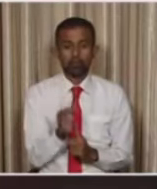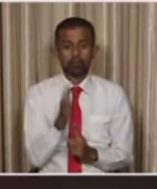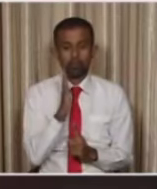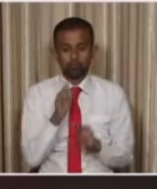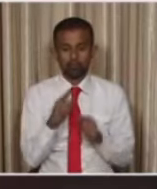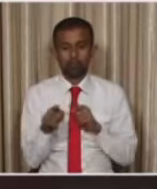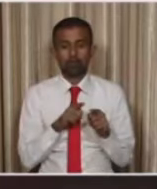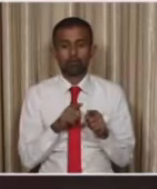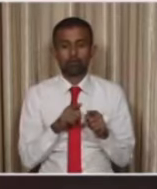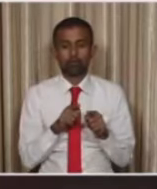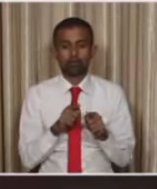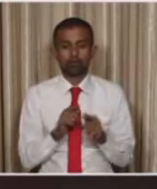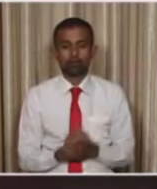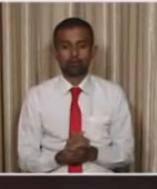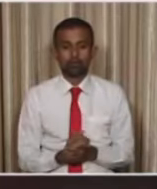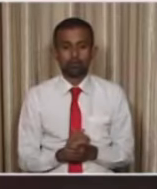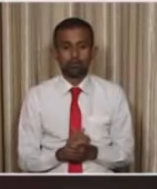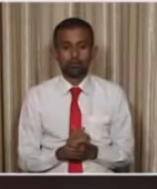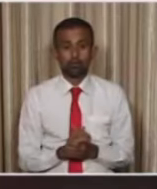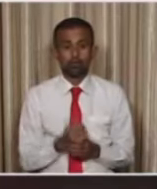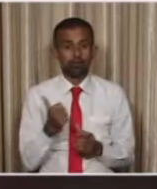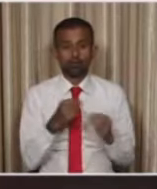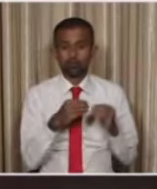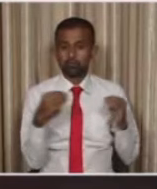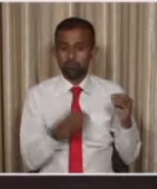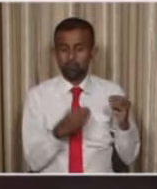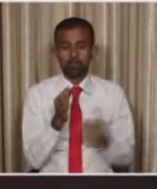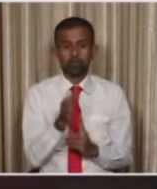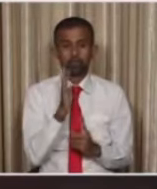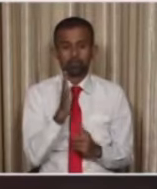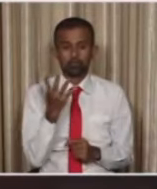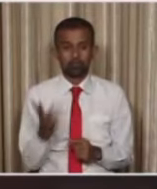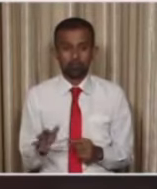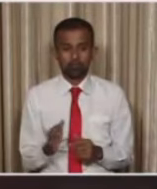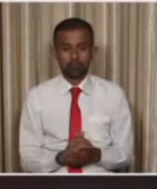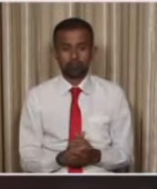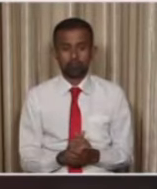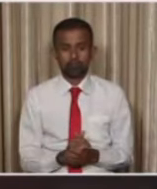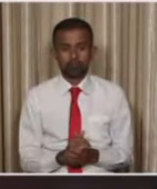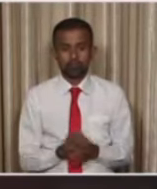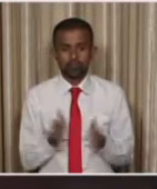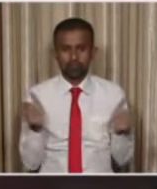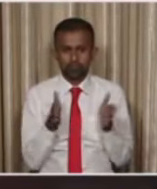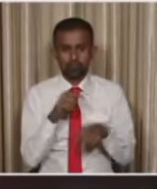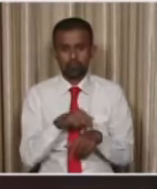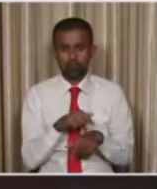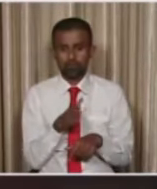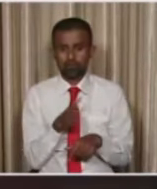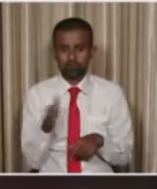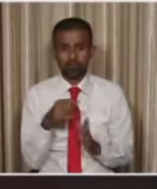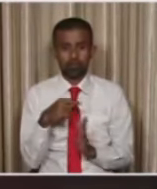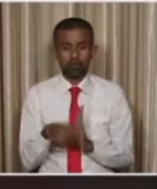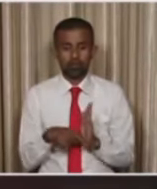බවට, එහෙම නැත්නම් අනුප්‍රාප්තික ජනාධිපතිවරයා බවට පත් උනේ. ඉතින් මේ කෙටි කාලය ඇතුළත රටේ